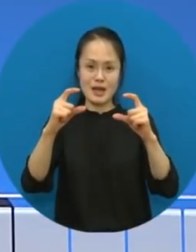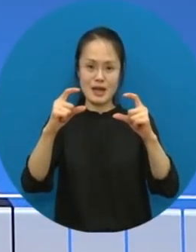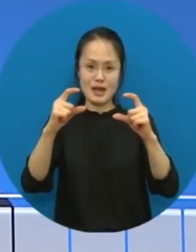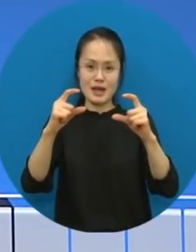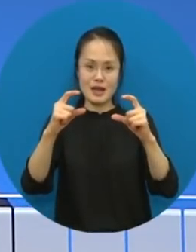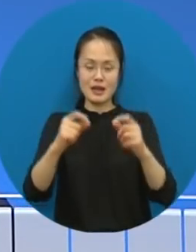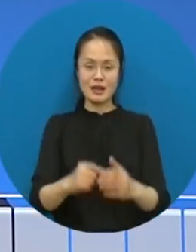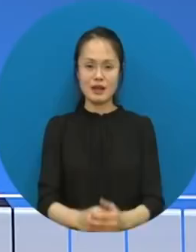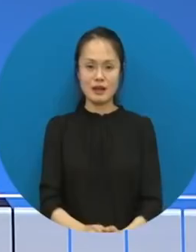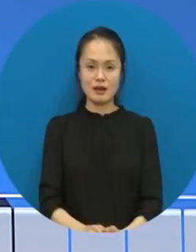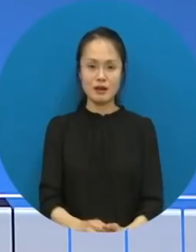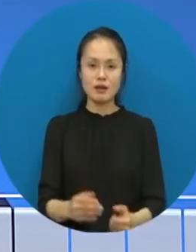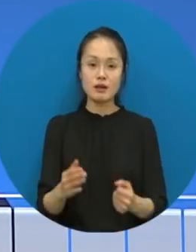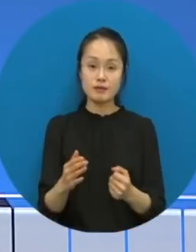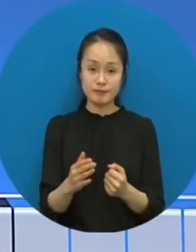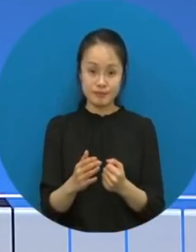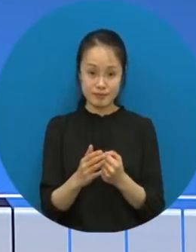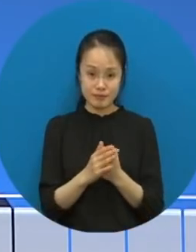그러니 제발